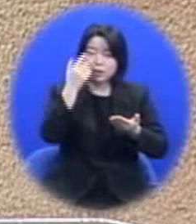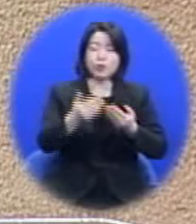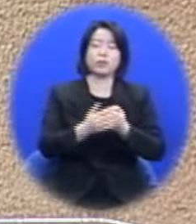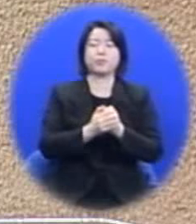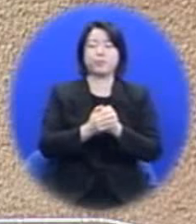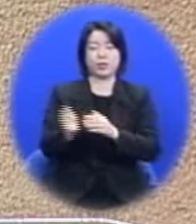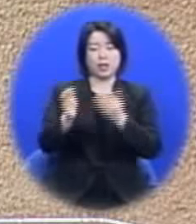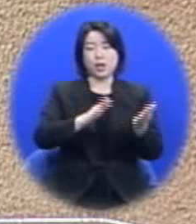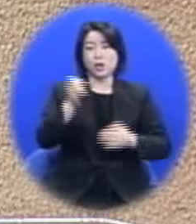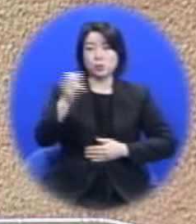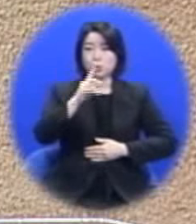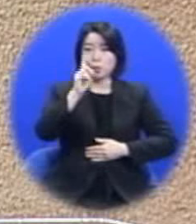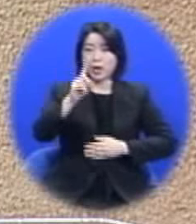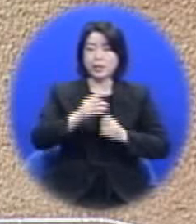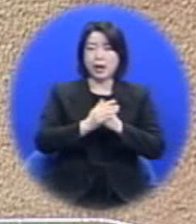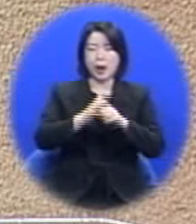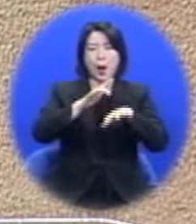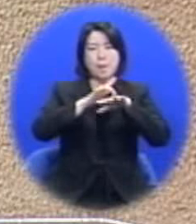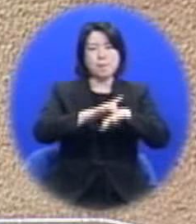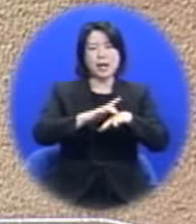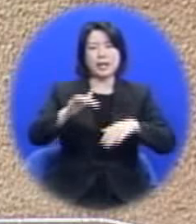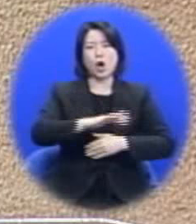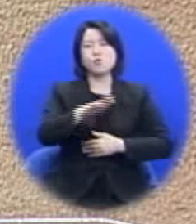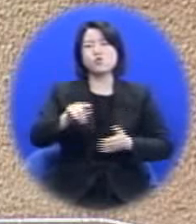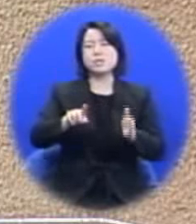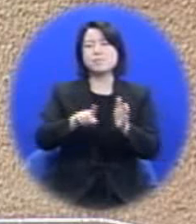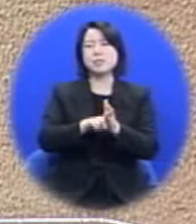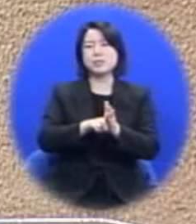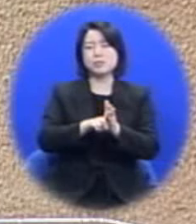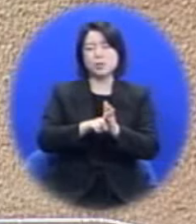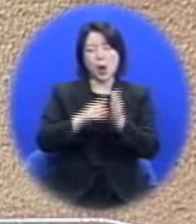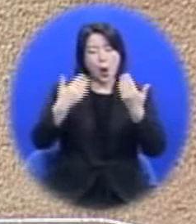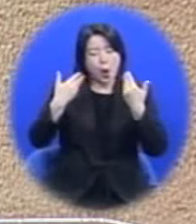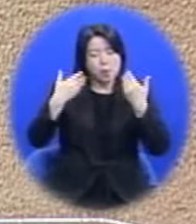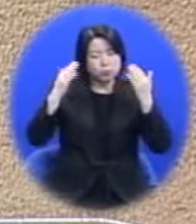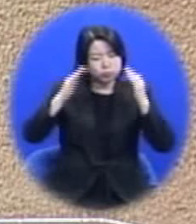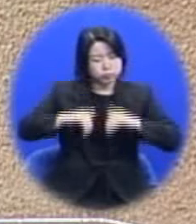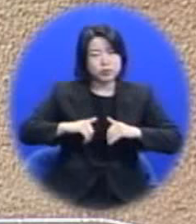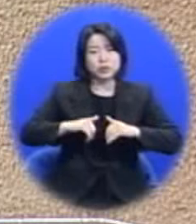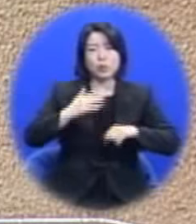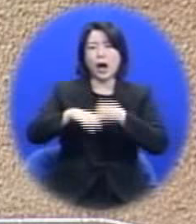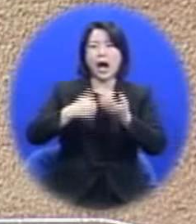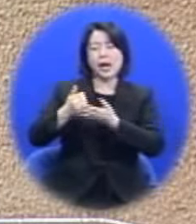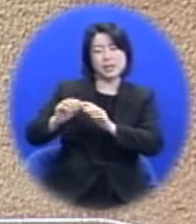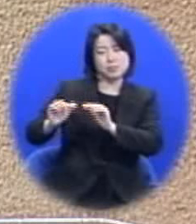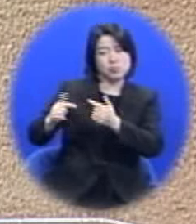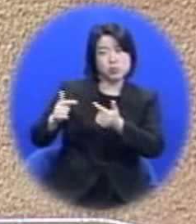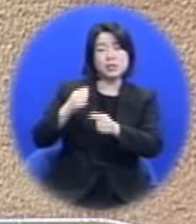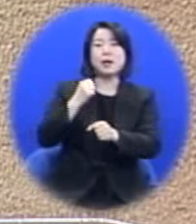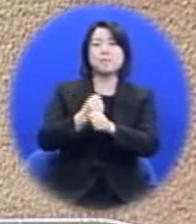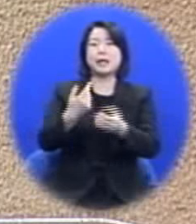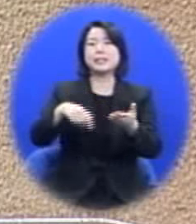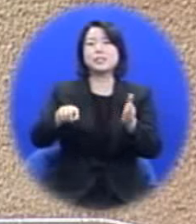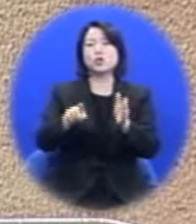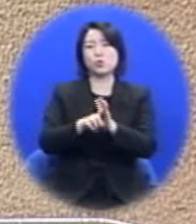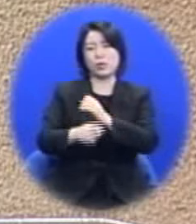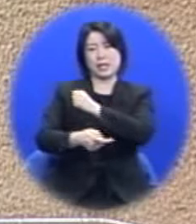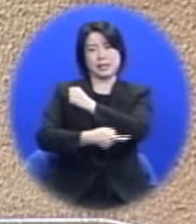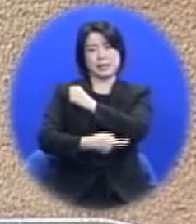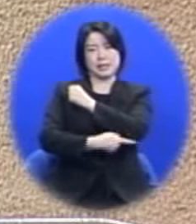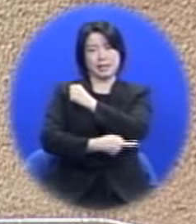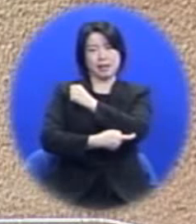마귀가 우리를 믿음이 무너지게 만들고 하나님을 부인하게 만들려고 주는 것이 템테이션